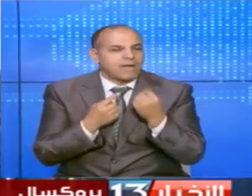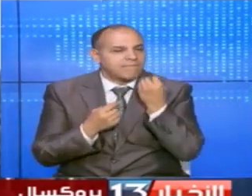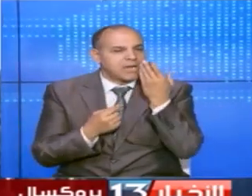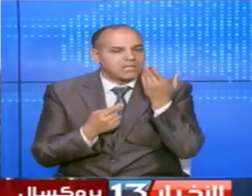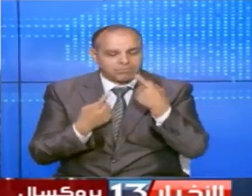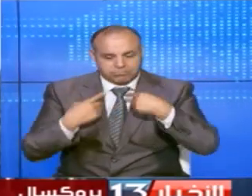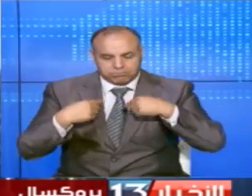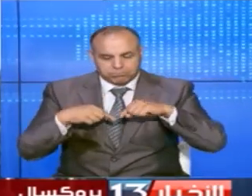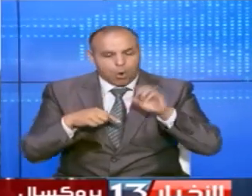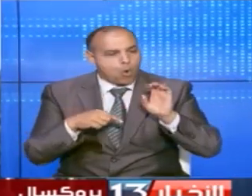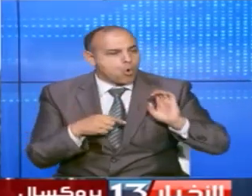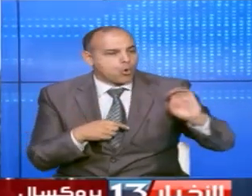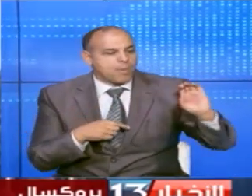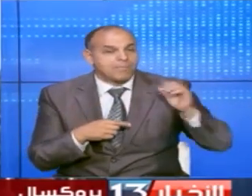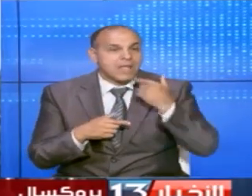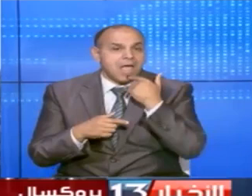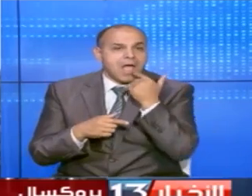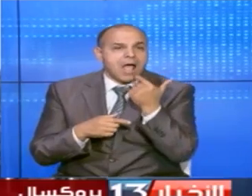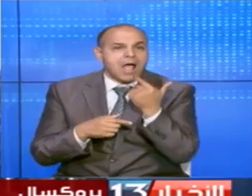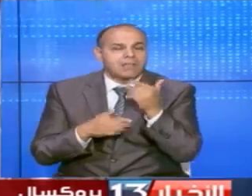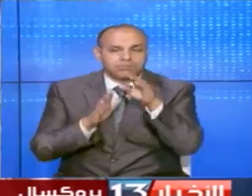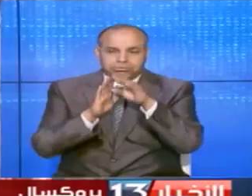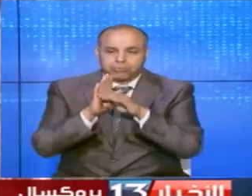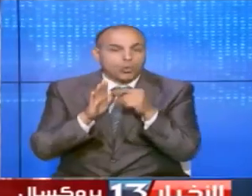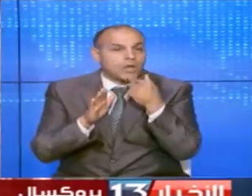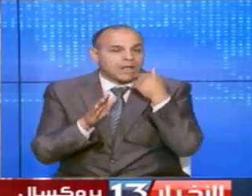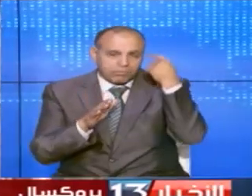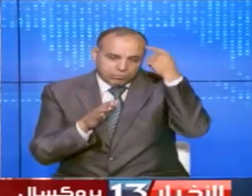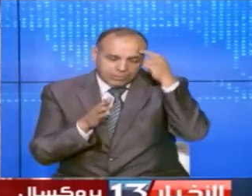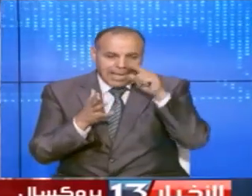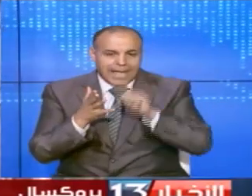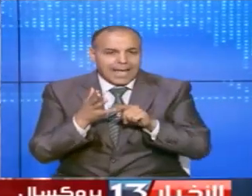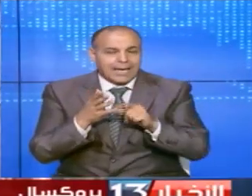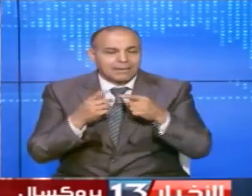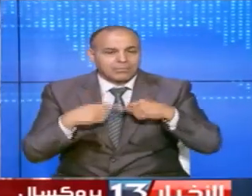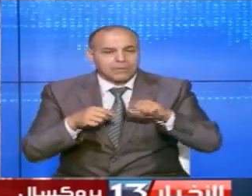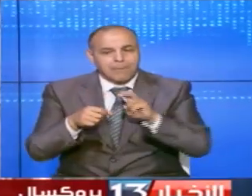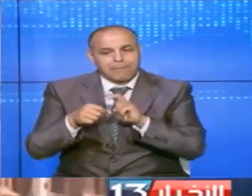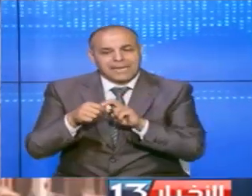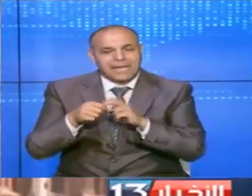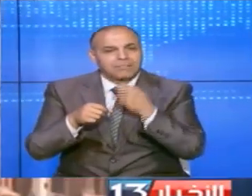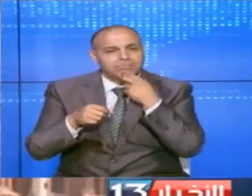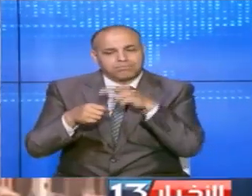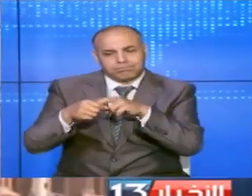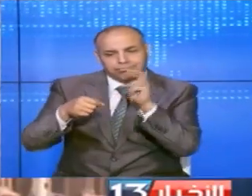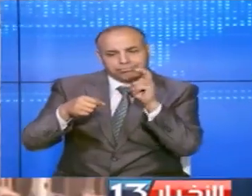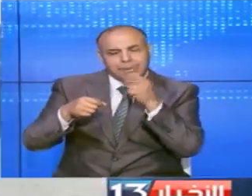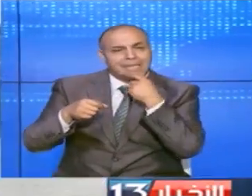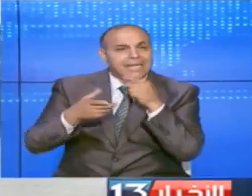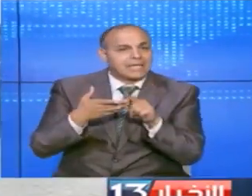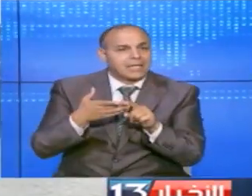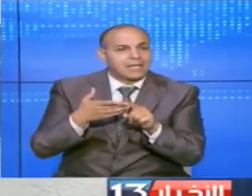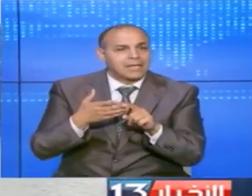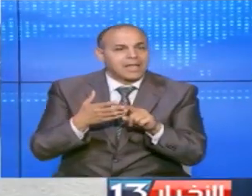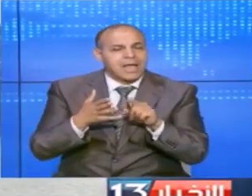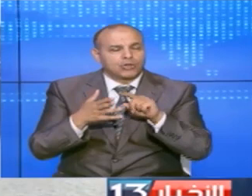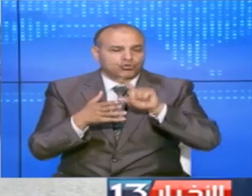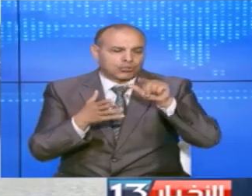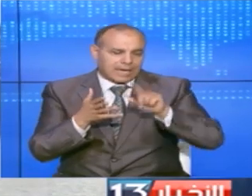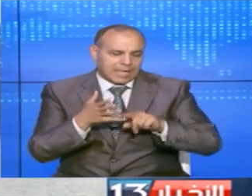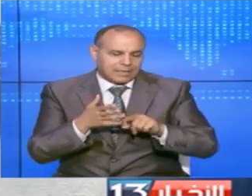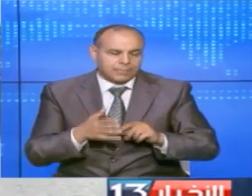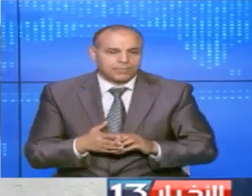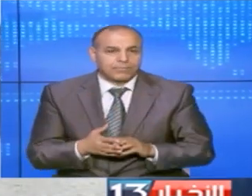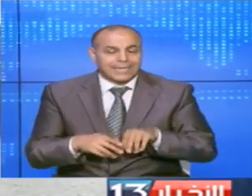القمه الاوروبيه التي تصنف نظريا اخر قمه لبريطانيا قبل الانفصال المرتقب اواخر هذا الشهر